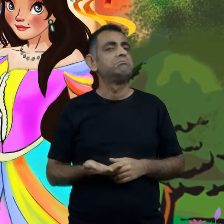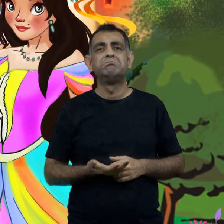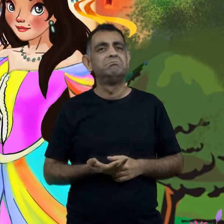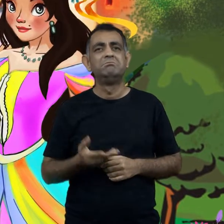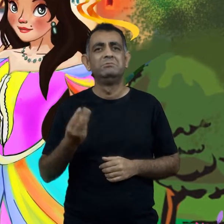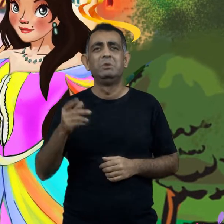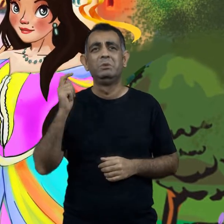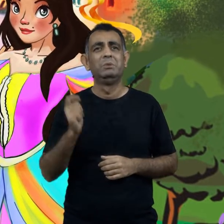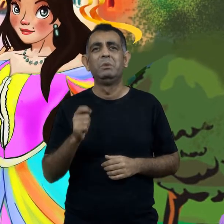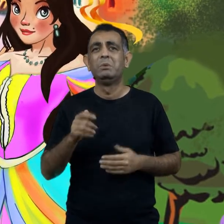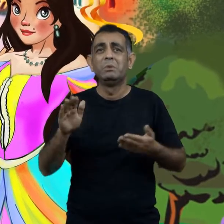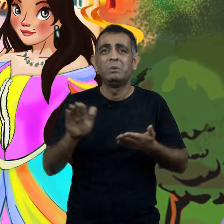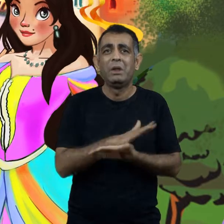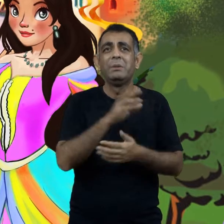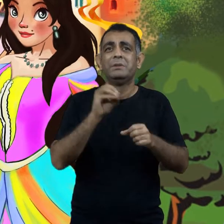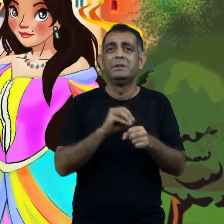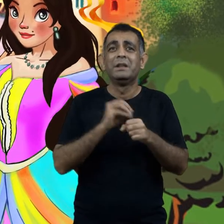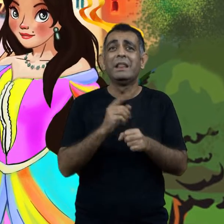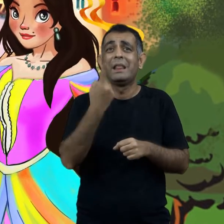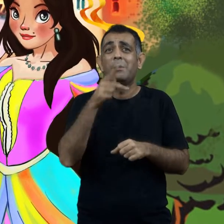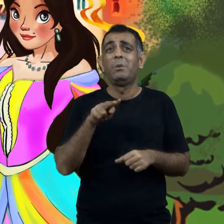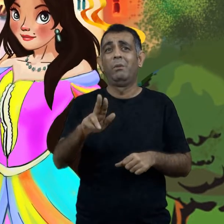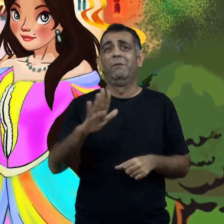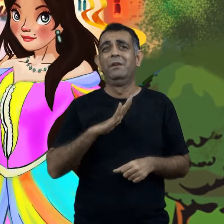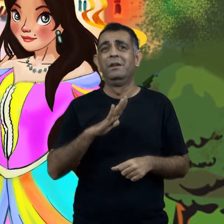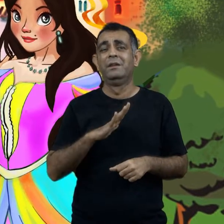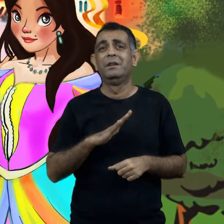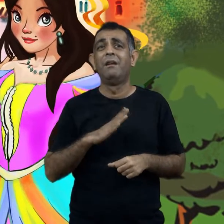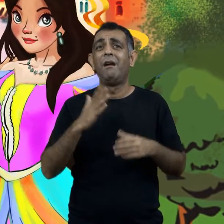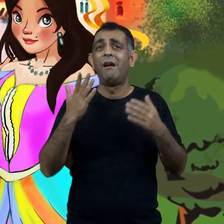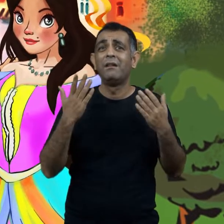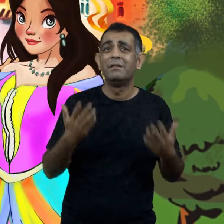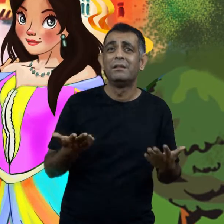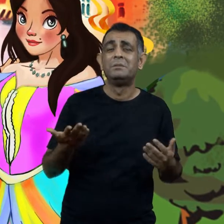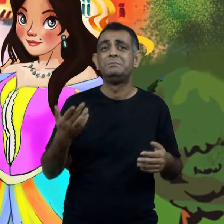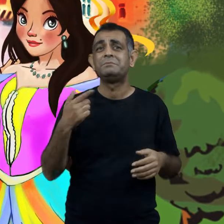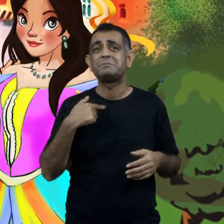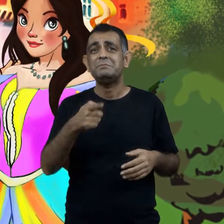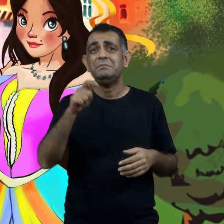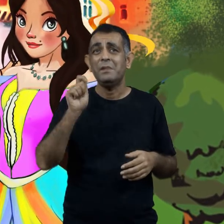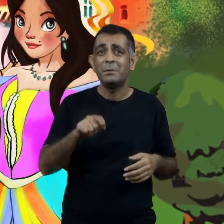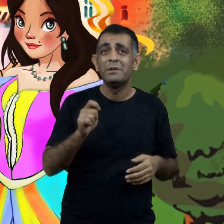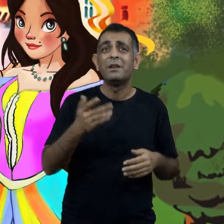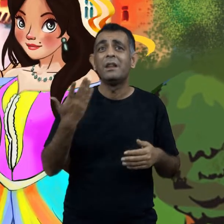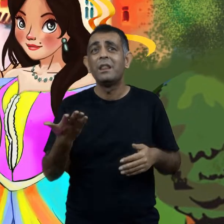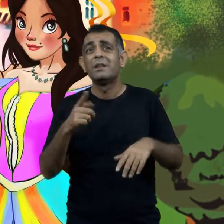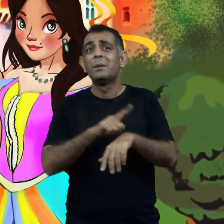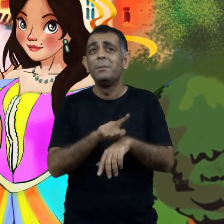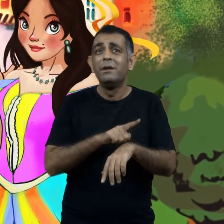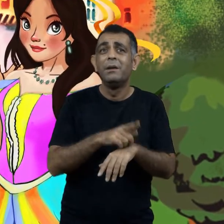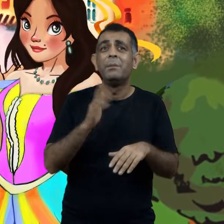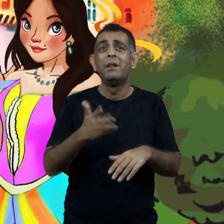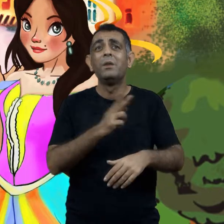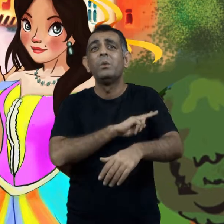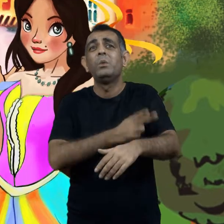mu? Maalesef düzelmesi için tek bir yol var. Ancak benim onu yapacak